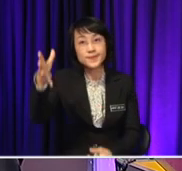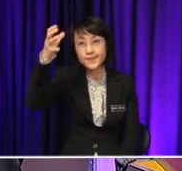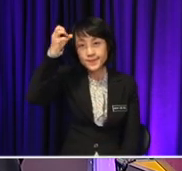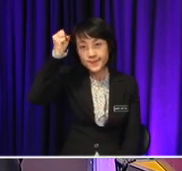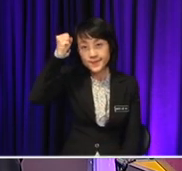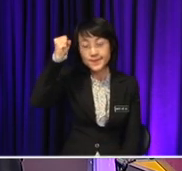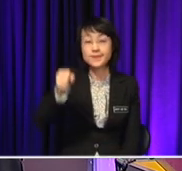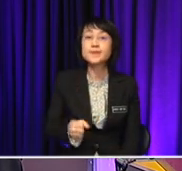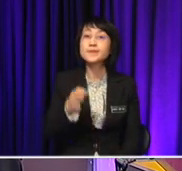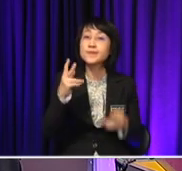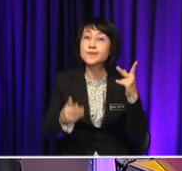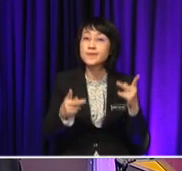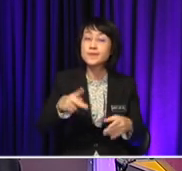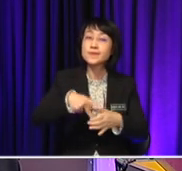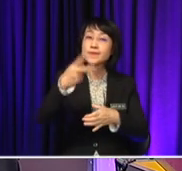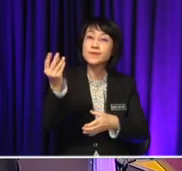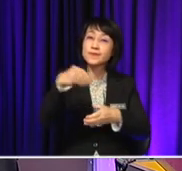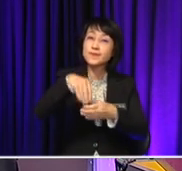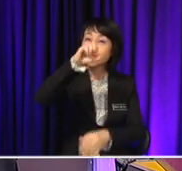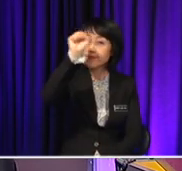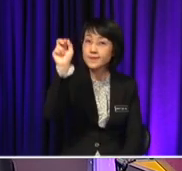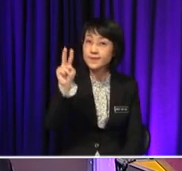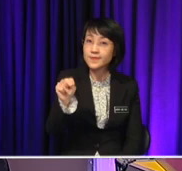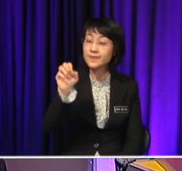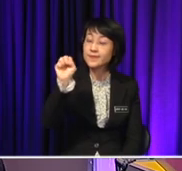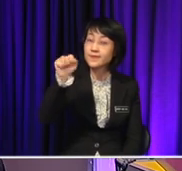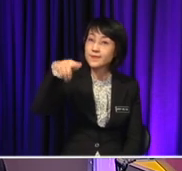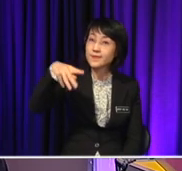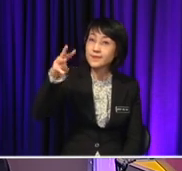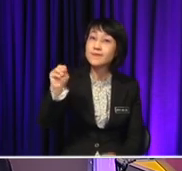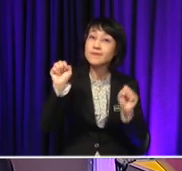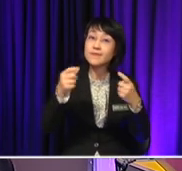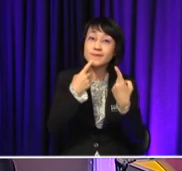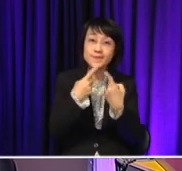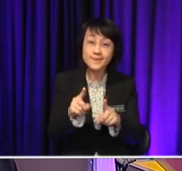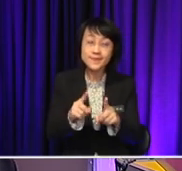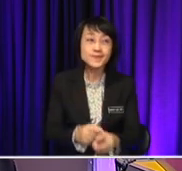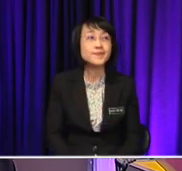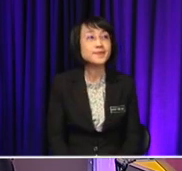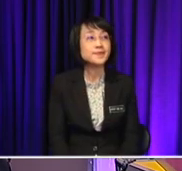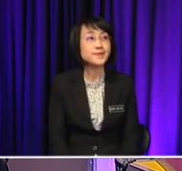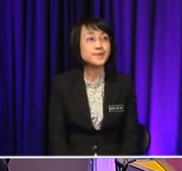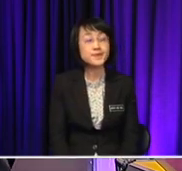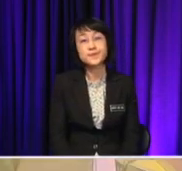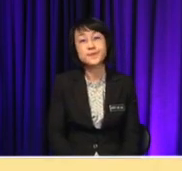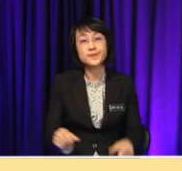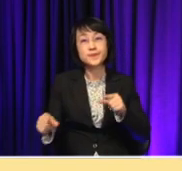menjawab dengan sebaik dan seterusnya mendapat keputusan yang cemerlang sebenarnya adalah